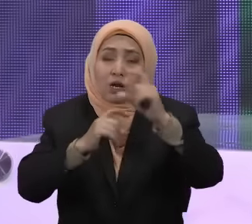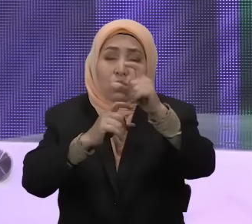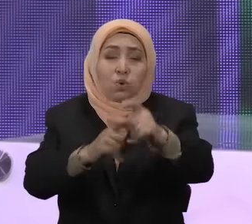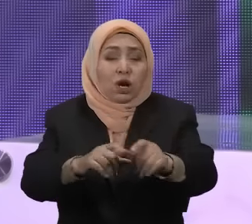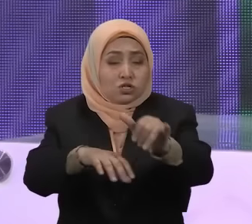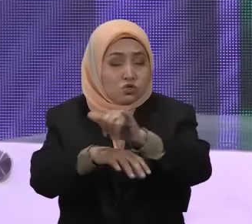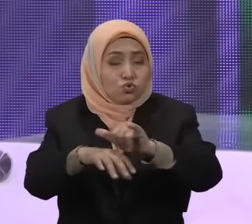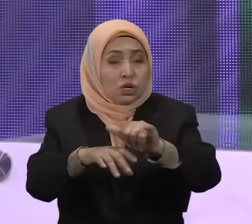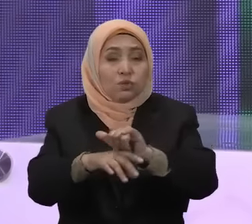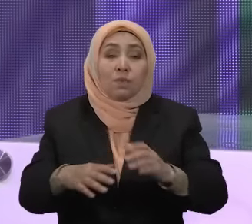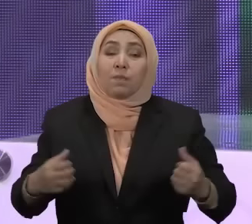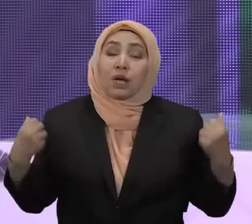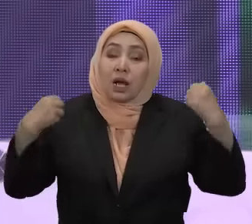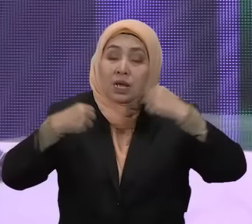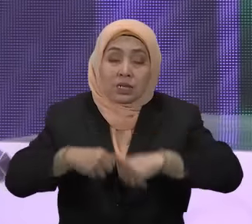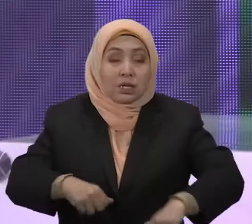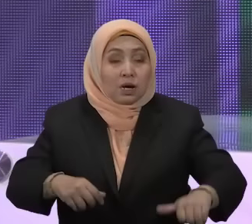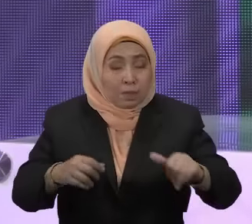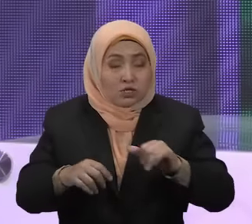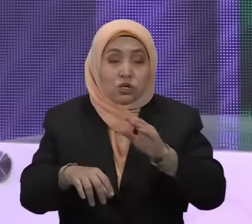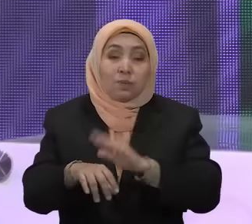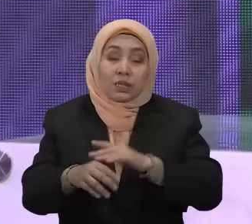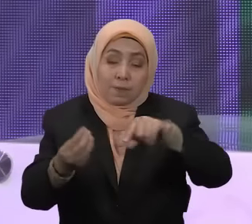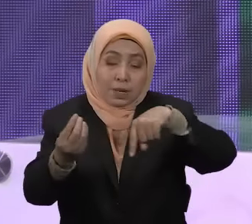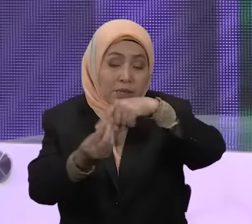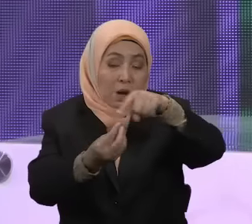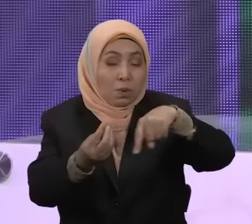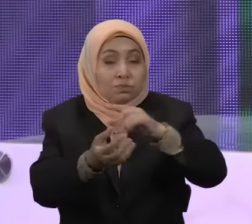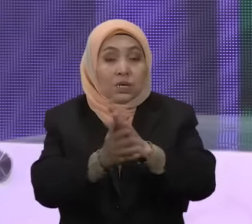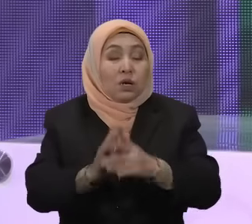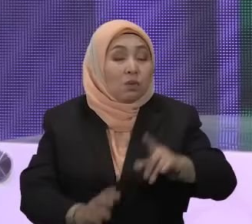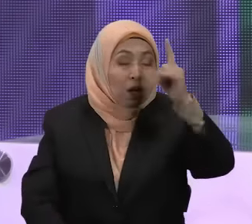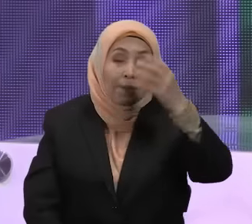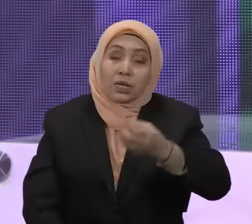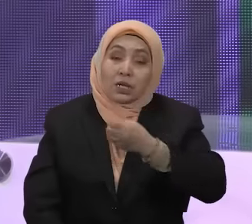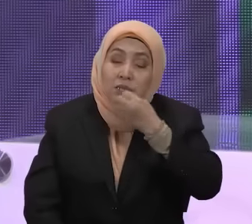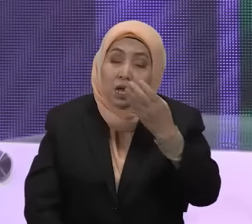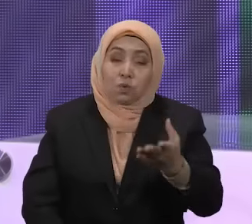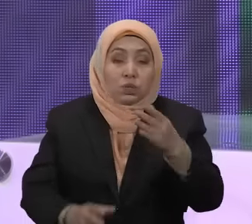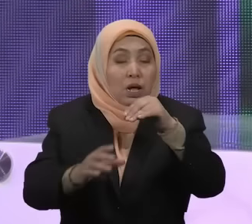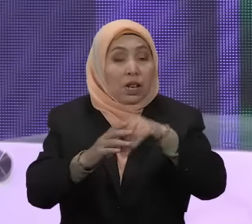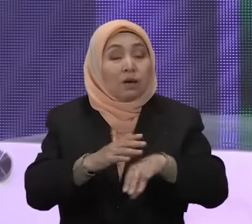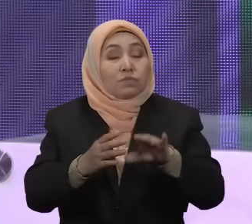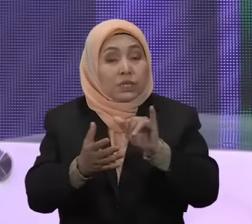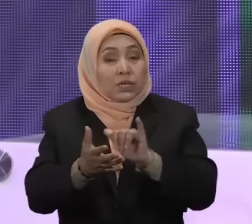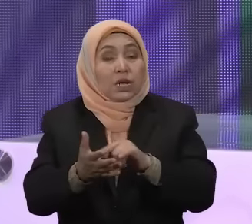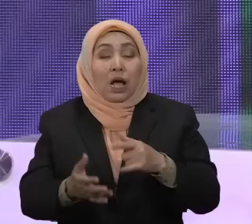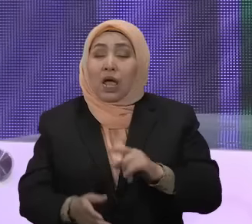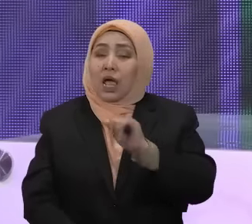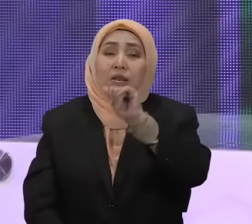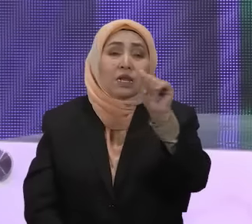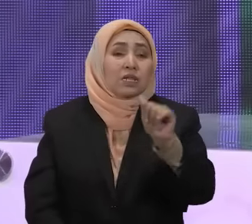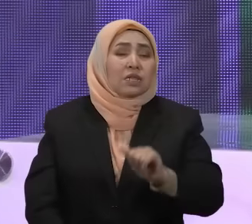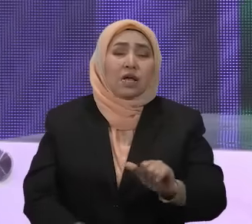anugerah syurga, iaitu pakaian yang dikenakan ketika bertawaf. Jadi Allah menyatakan pada ayat 17 ini, ulaika habitat a'maluhum,